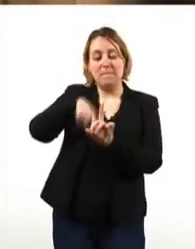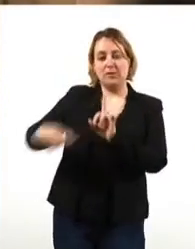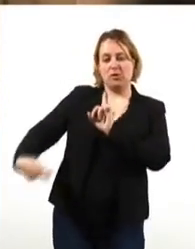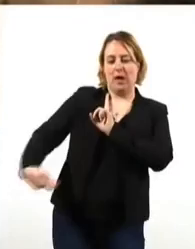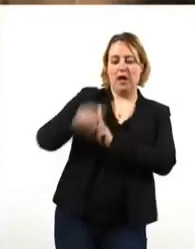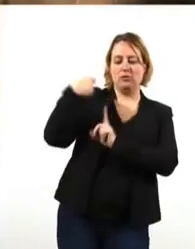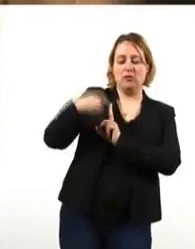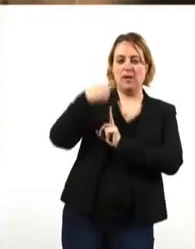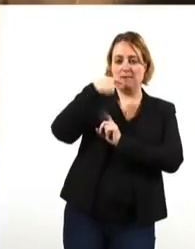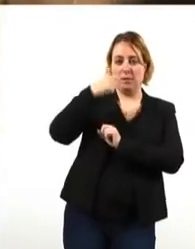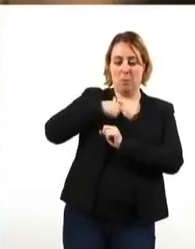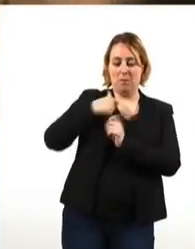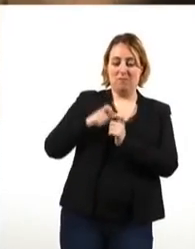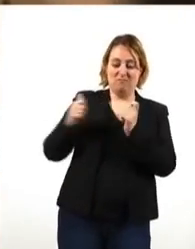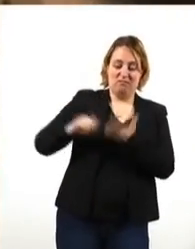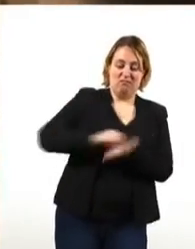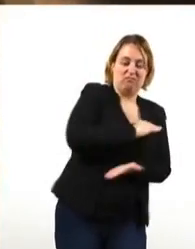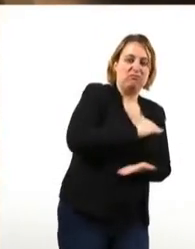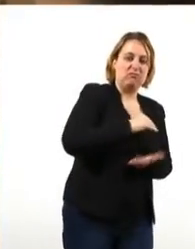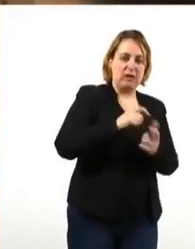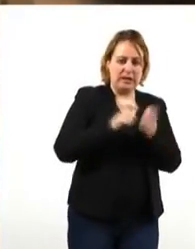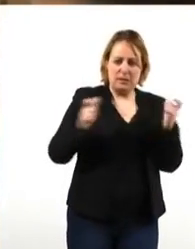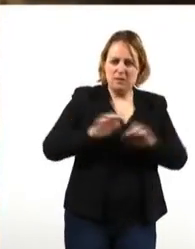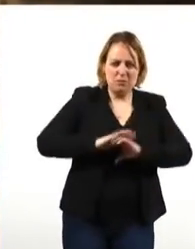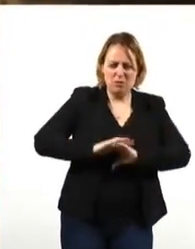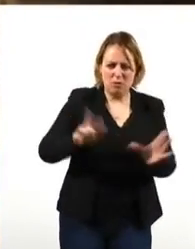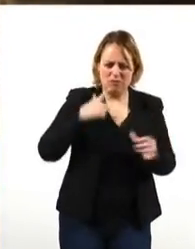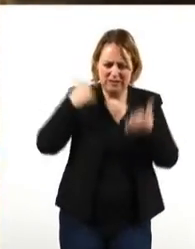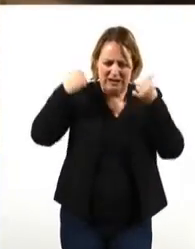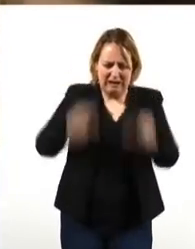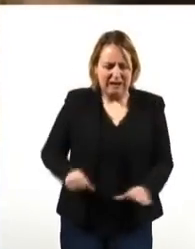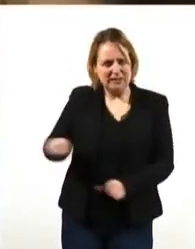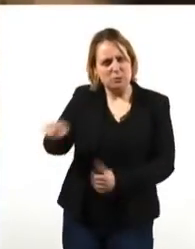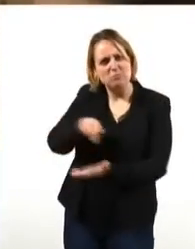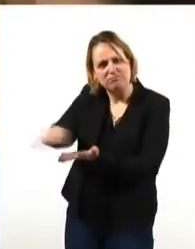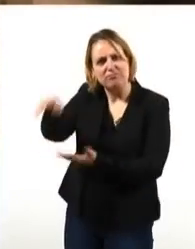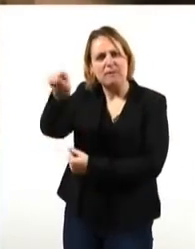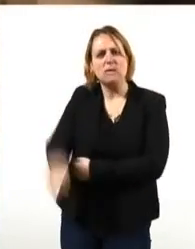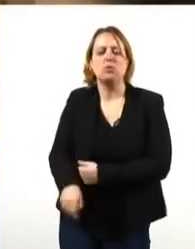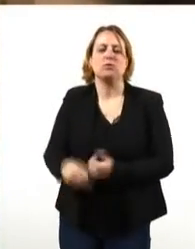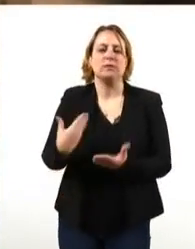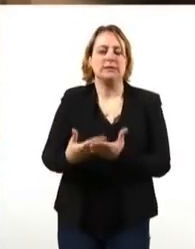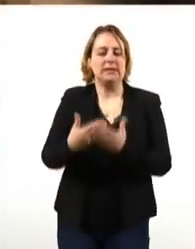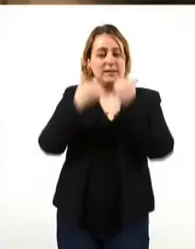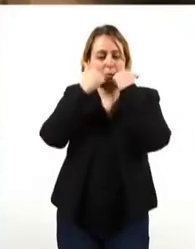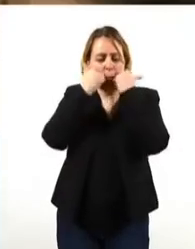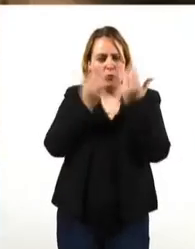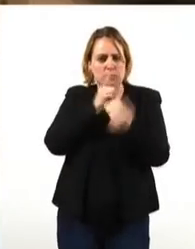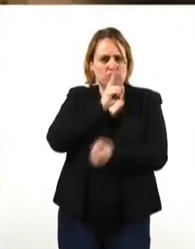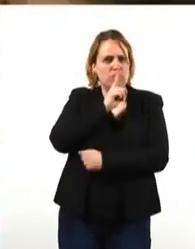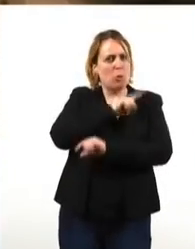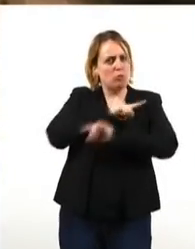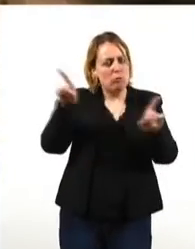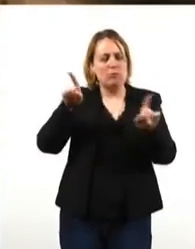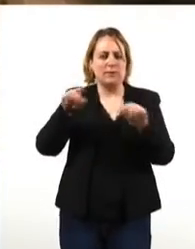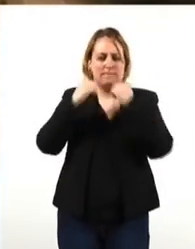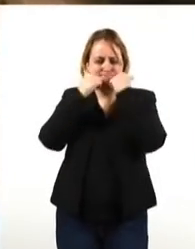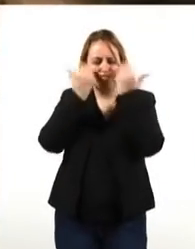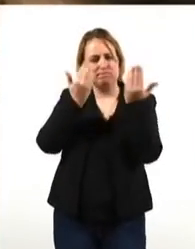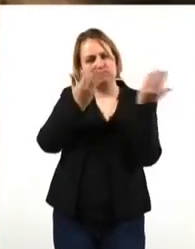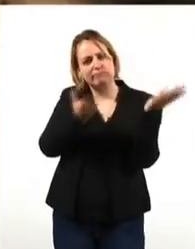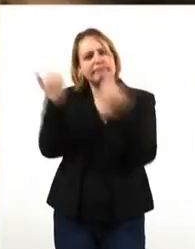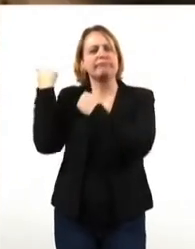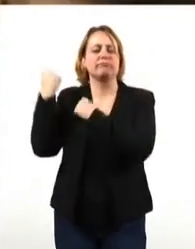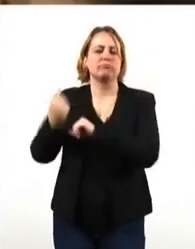celui qui doit partir de son établissement. Il ne faut plus avoir honte. Et je crois que briser cette honte, c'est la première des étapes. Et ce que vous faites, du coup, bah, ça permet aussi